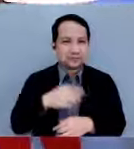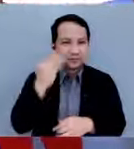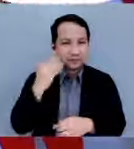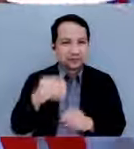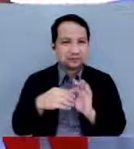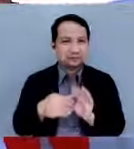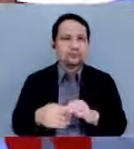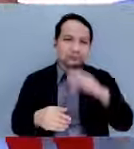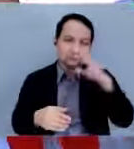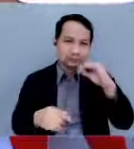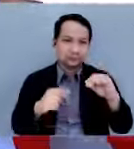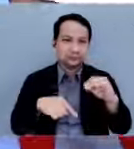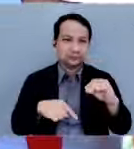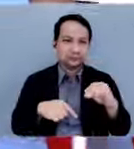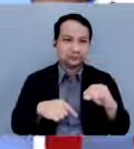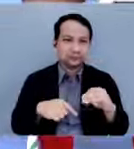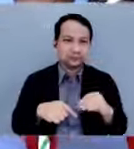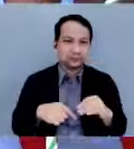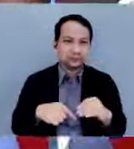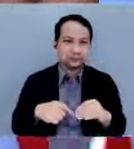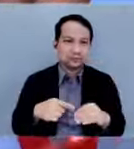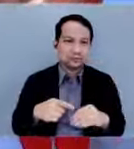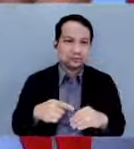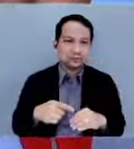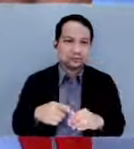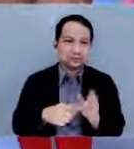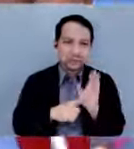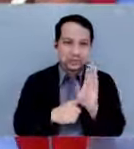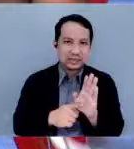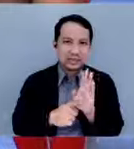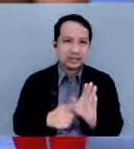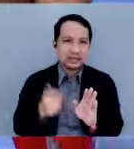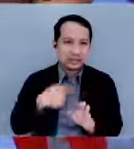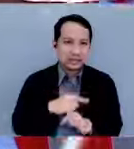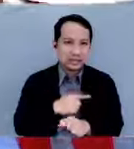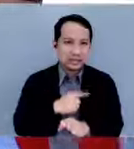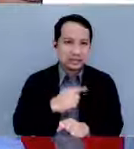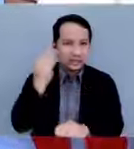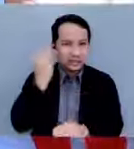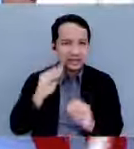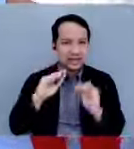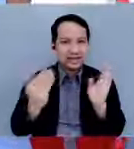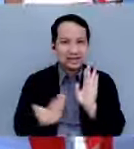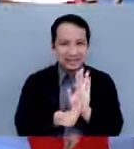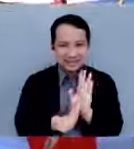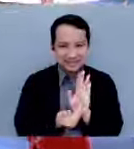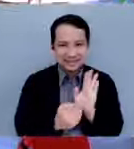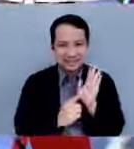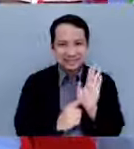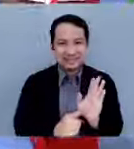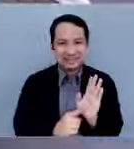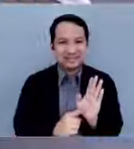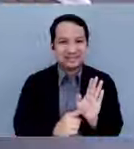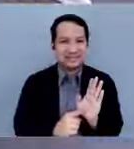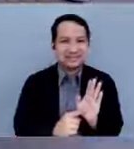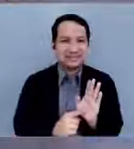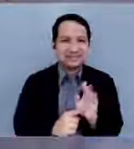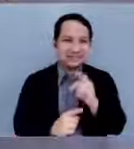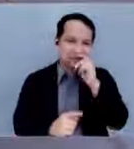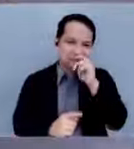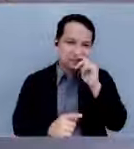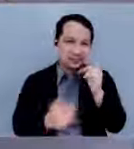at kay Justin na wala silang lusot. Wala kayong kailangan patunayan. Ang lulusutan mo lang ay ang hula